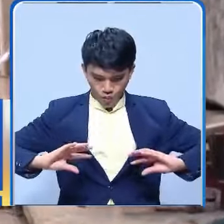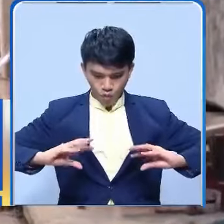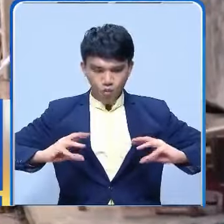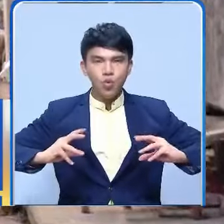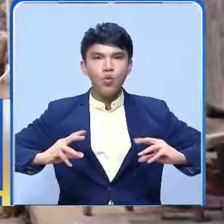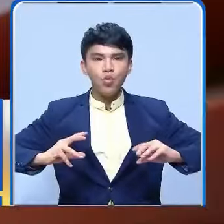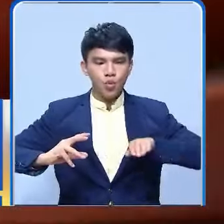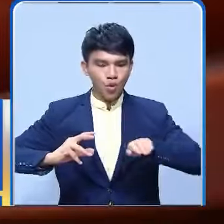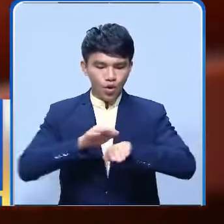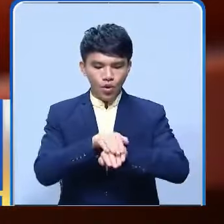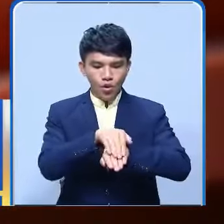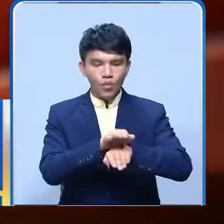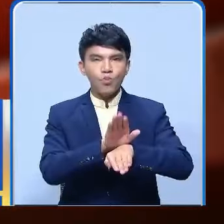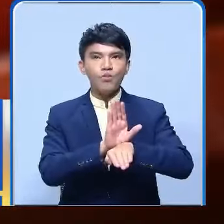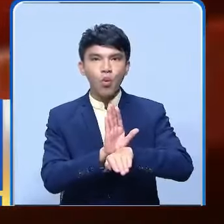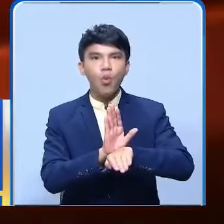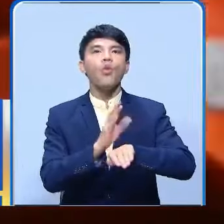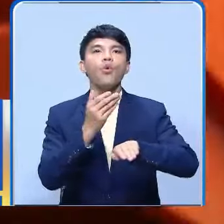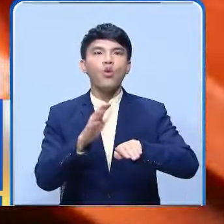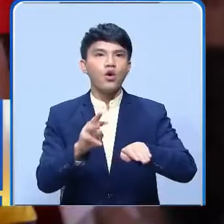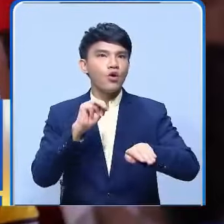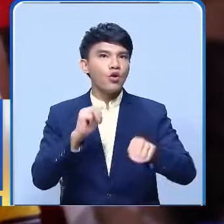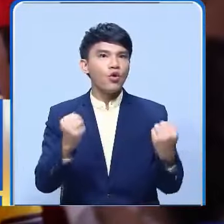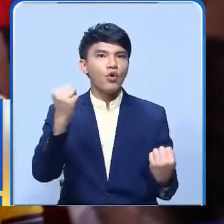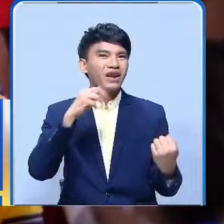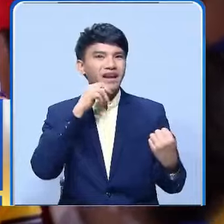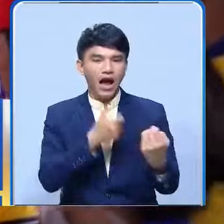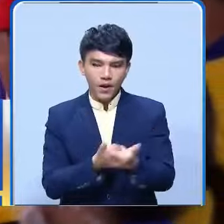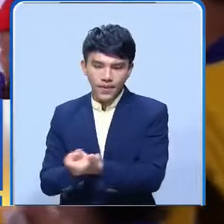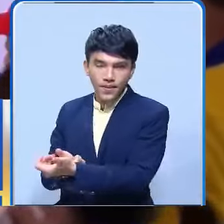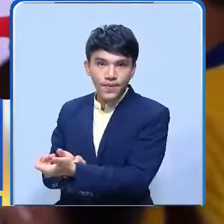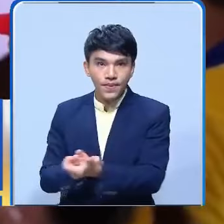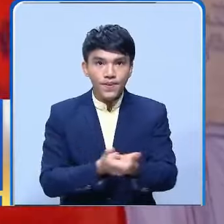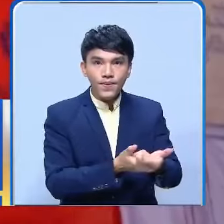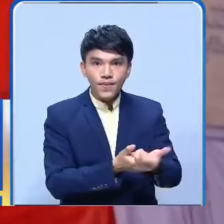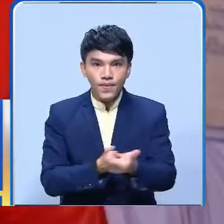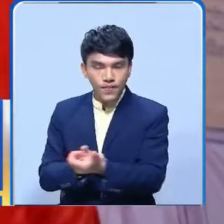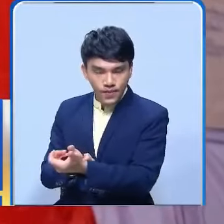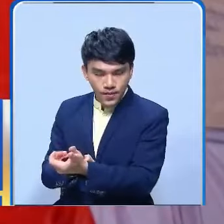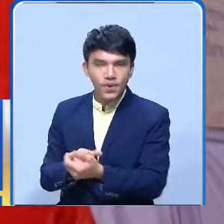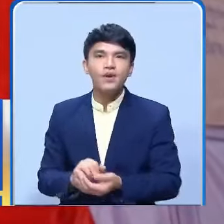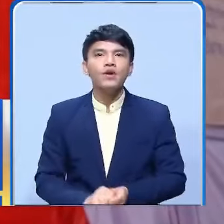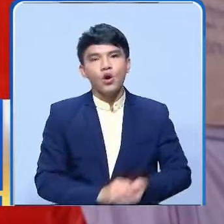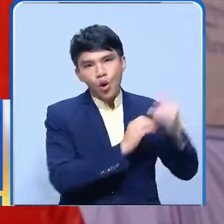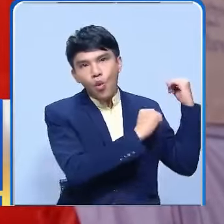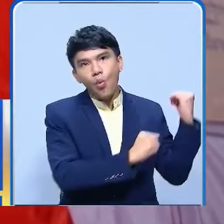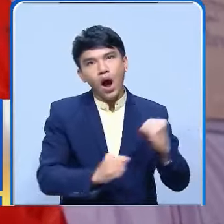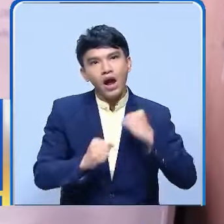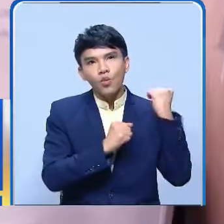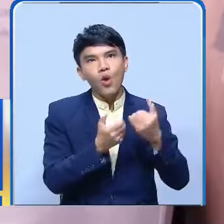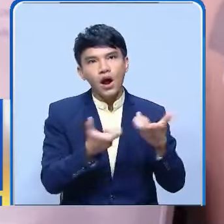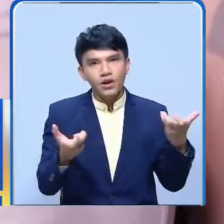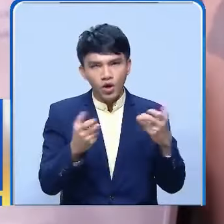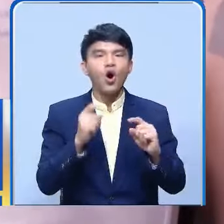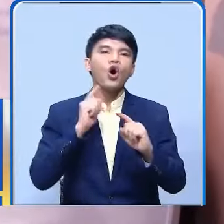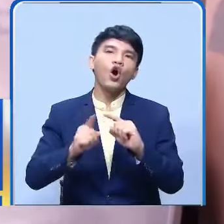ายรถบรรทุกน้ำพร้อมหัวฉีดและรถเทรลเลอร์เพื่อใช้ขนโคลนและฉีดล้างทำความสะอาดรวมถึงเก็บกวาดขยะสิ่งของและเศษวั